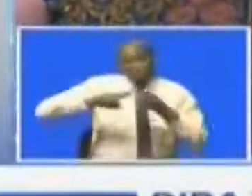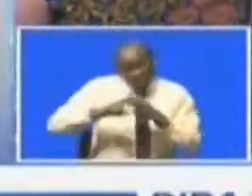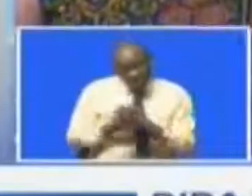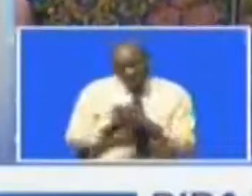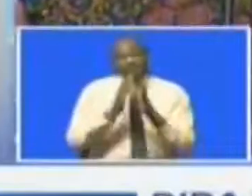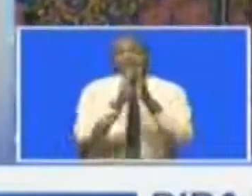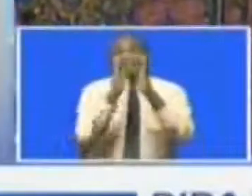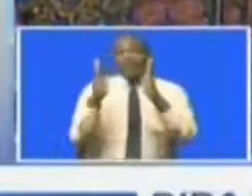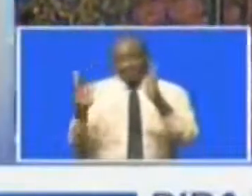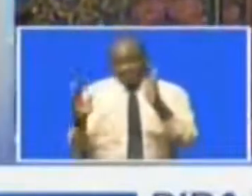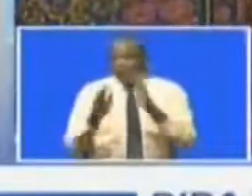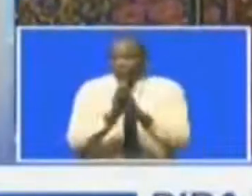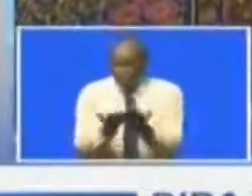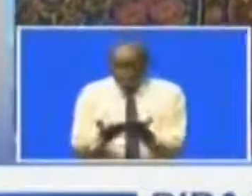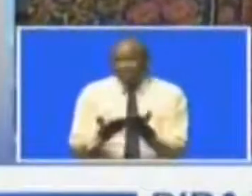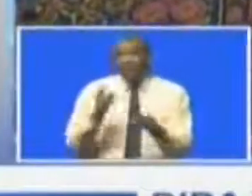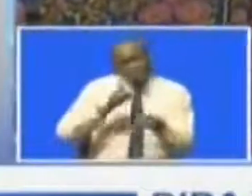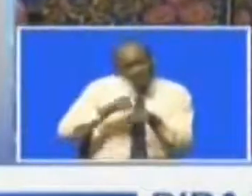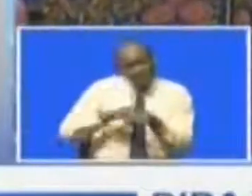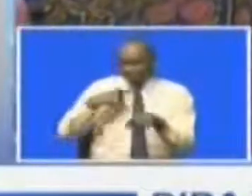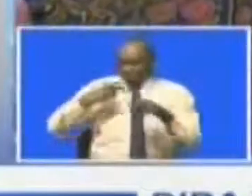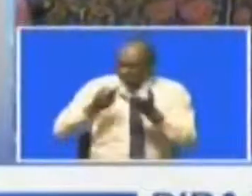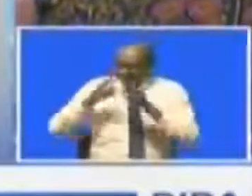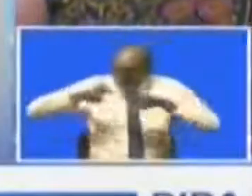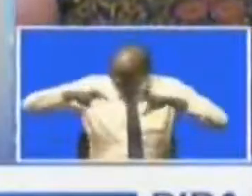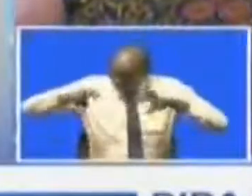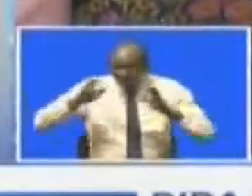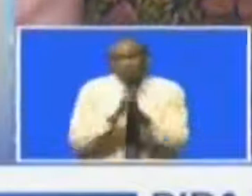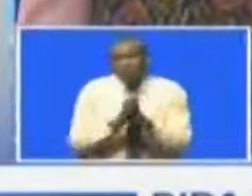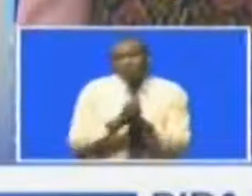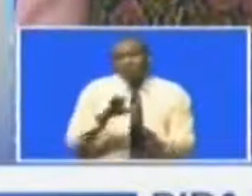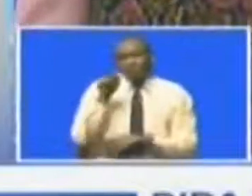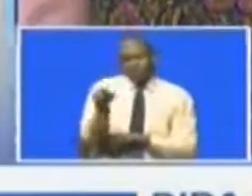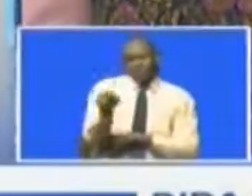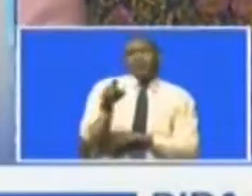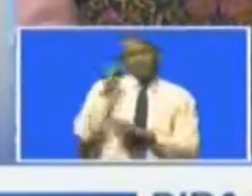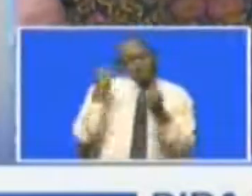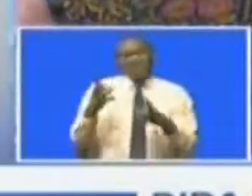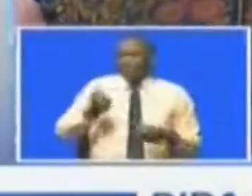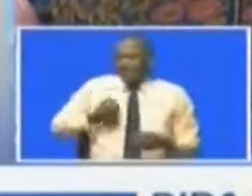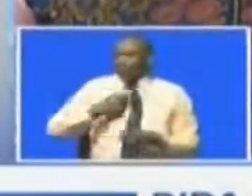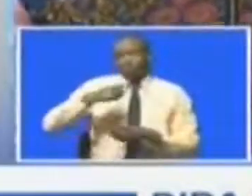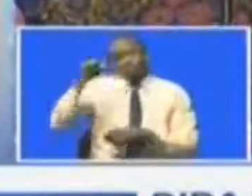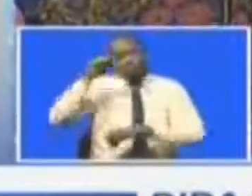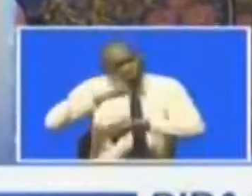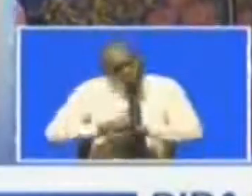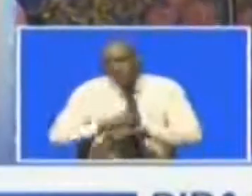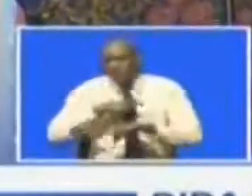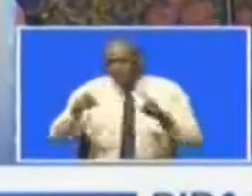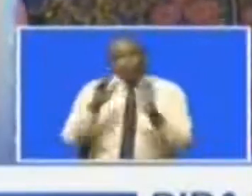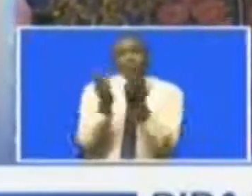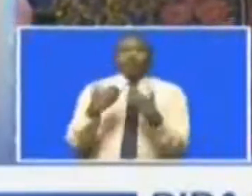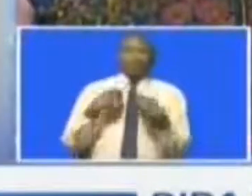kwa sababu tuligundua tulipokuwa tunafanya utafiti wetu, tuligundua kwamba kuna wasichana wanaotaka kwenda shule lakini hawana